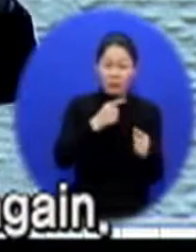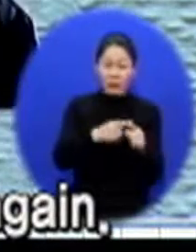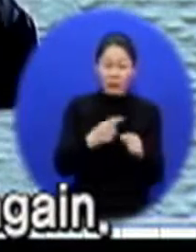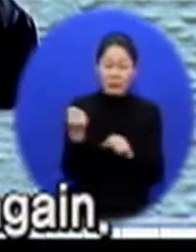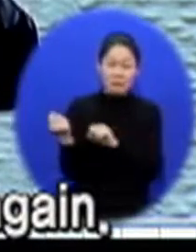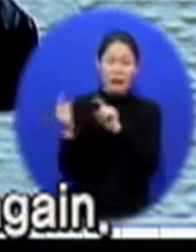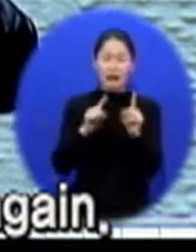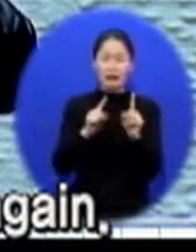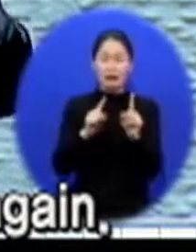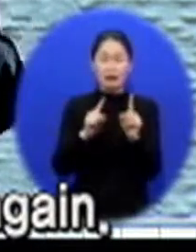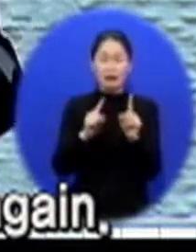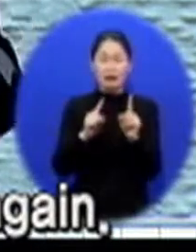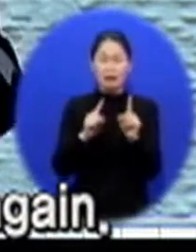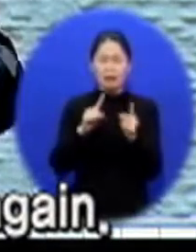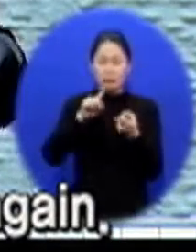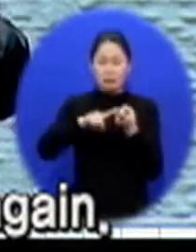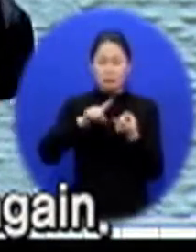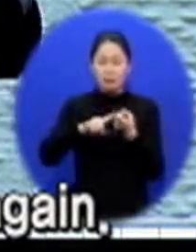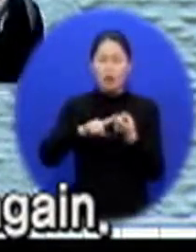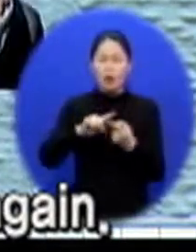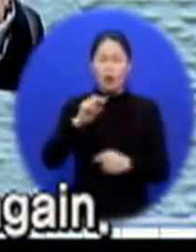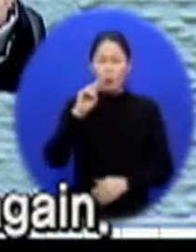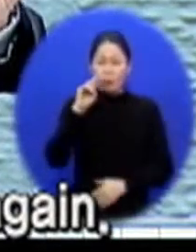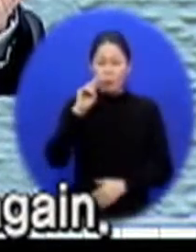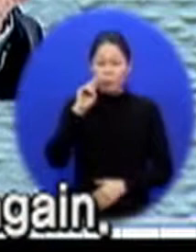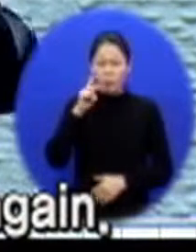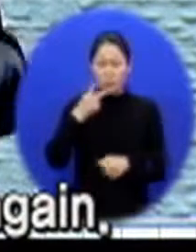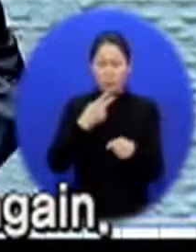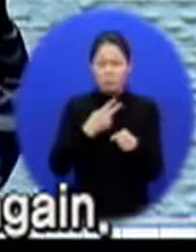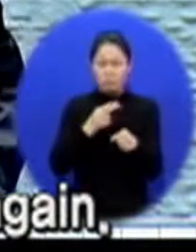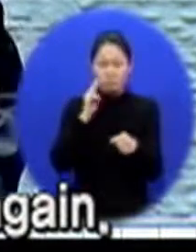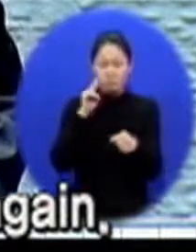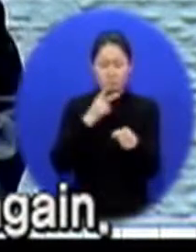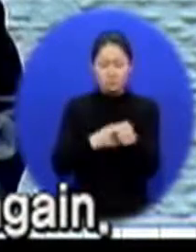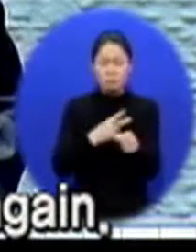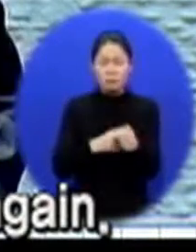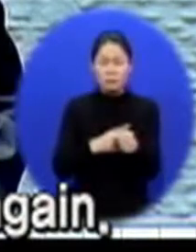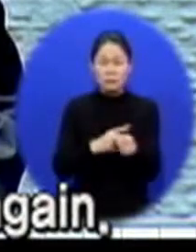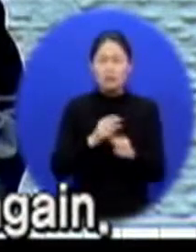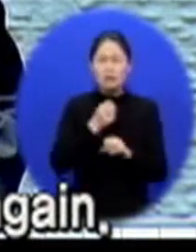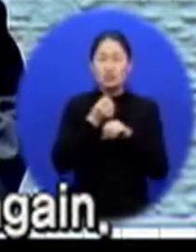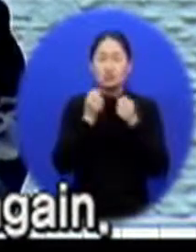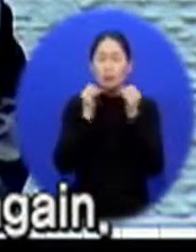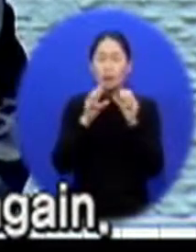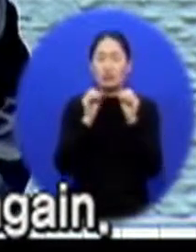살아 났다는 이야기를 사도 바울이 전하는 것 뿐 이더라